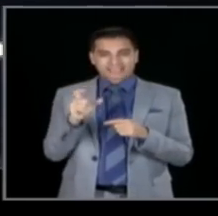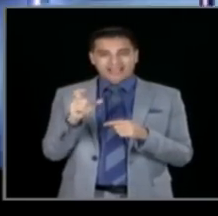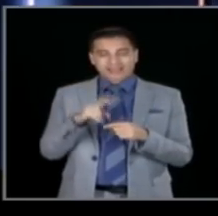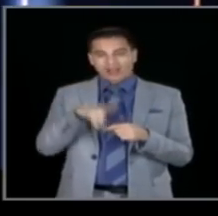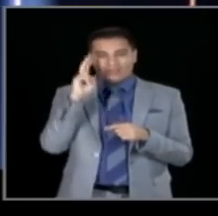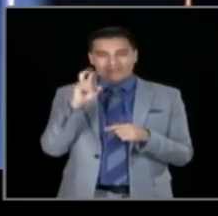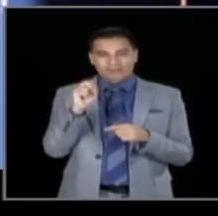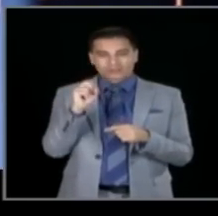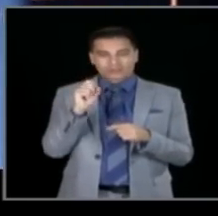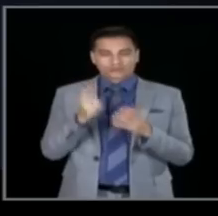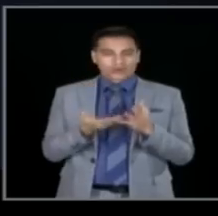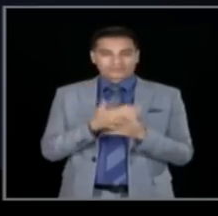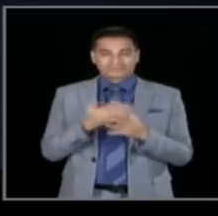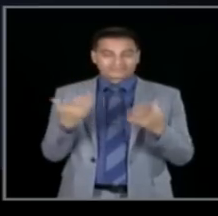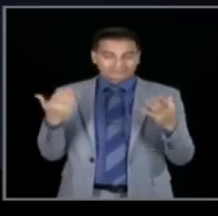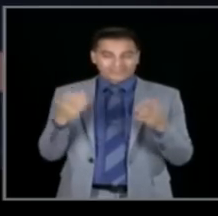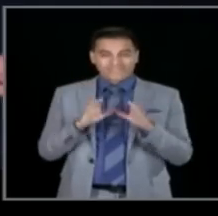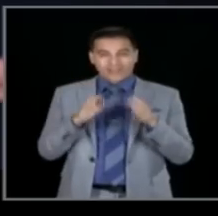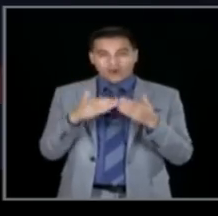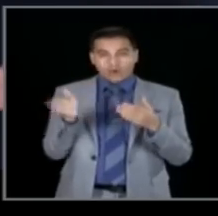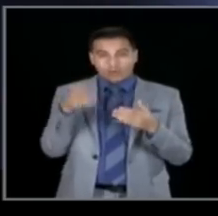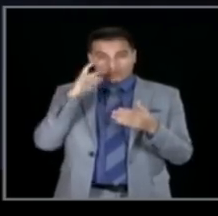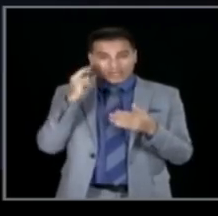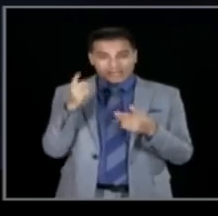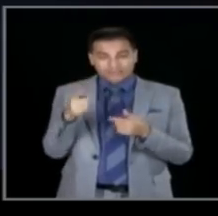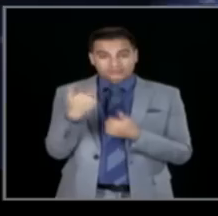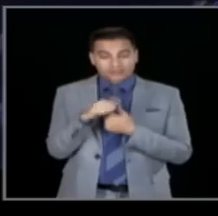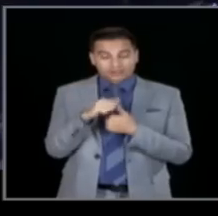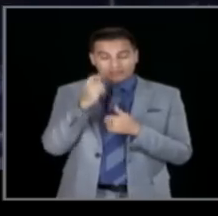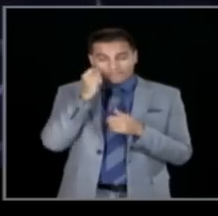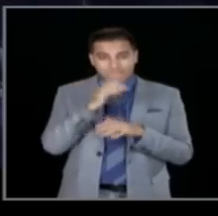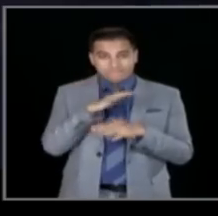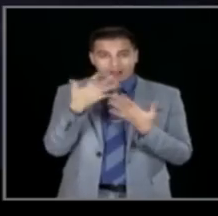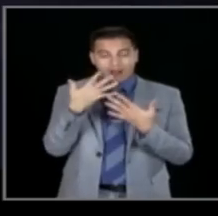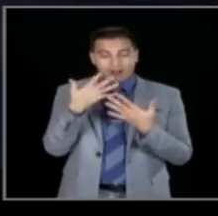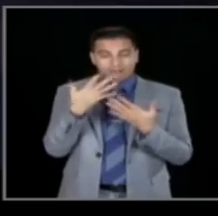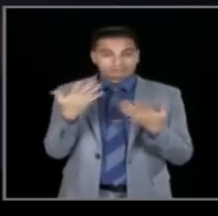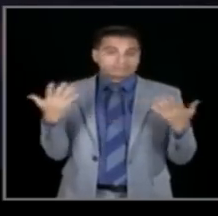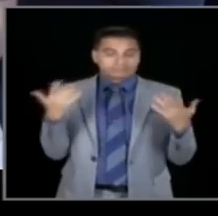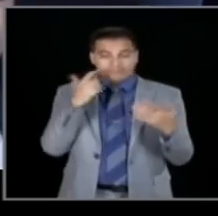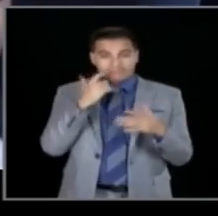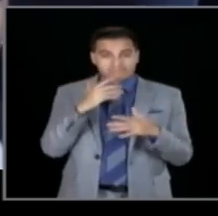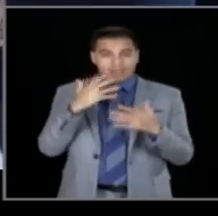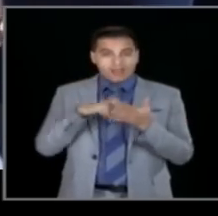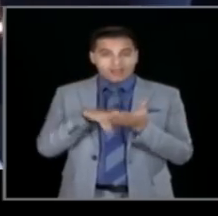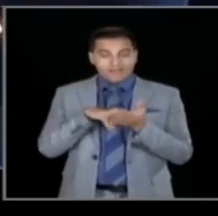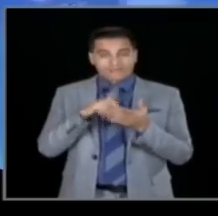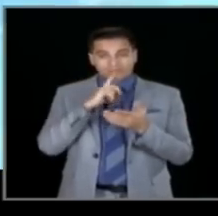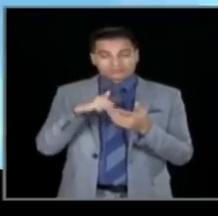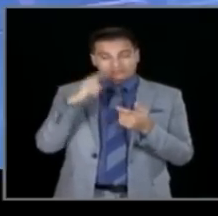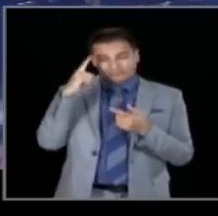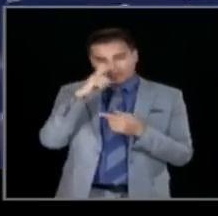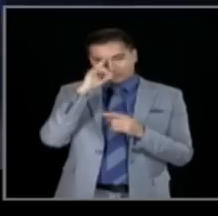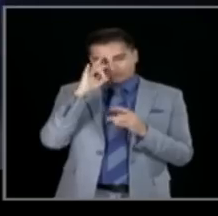25 نقطة. فريق الحوت الأزرق مخضوضين. مسؤولية الفوز اتصعبت شوية علينا، بس إن شاء